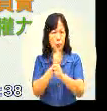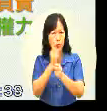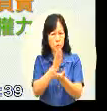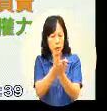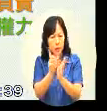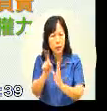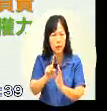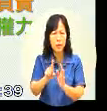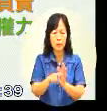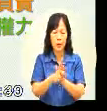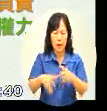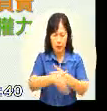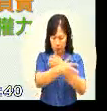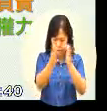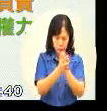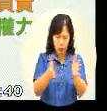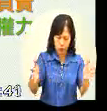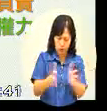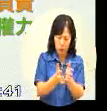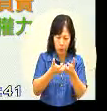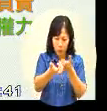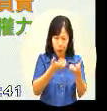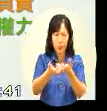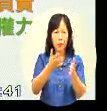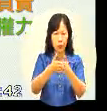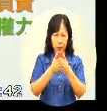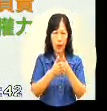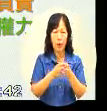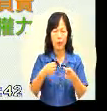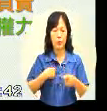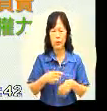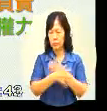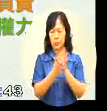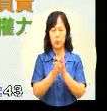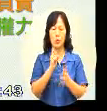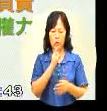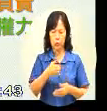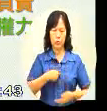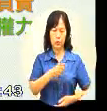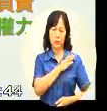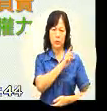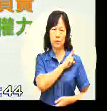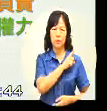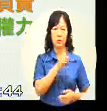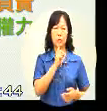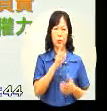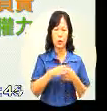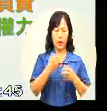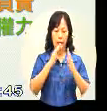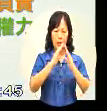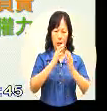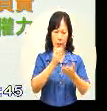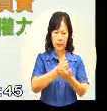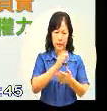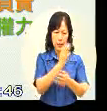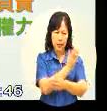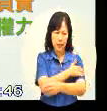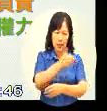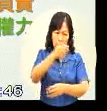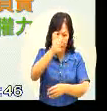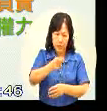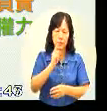会权力要明确分工。以上是我的建议，请陈市长回答恰不恰